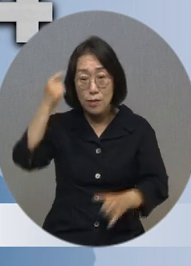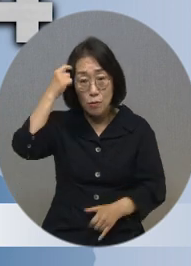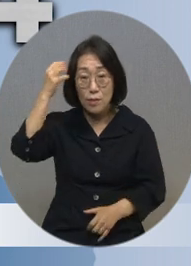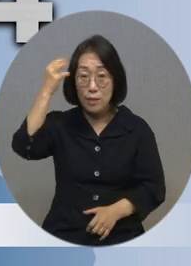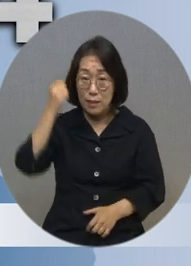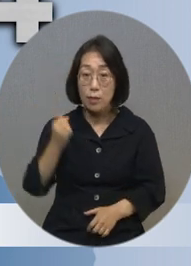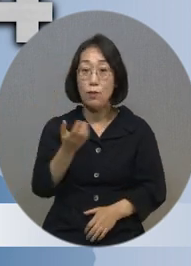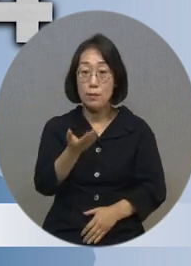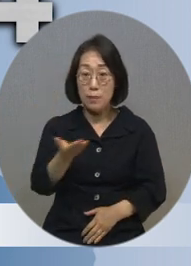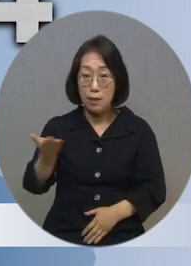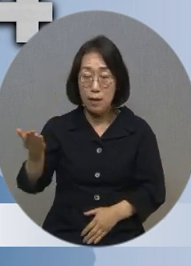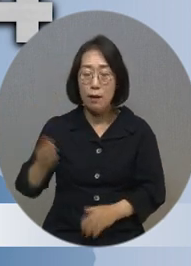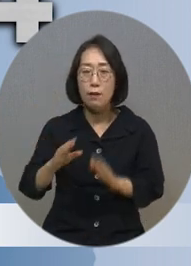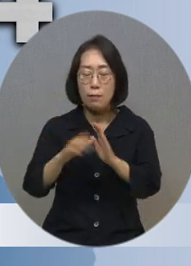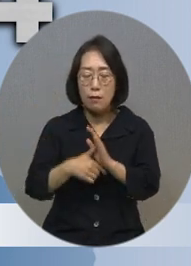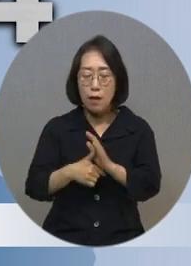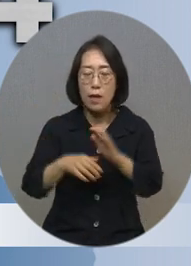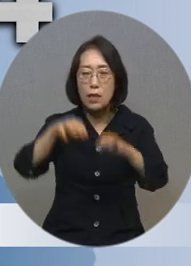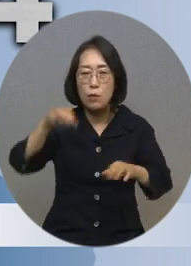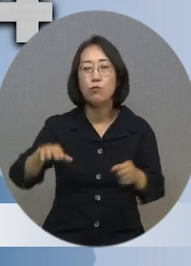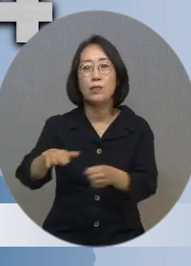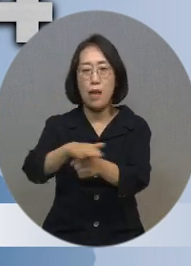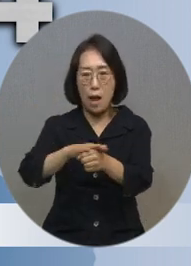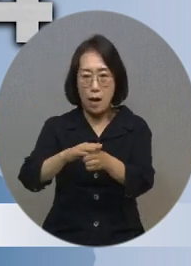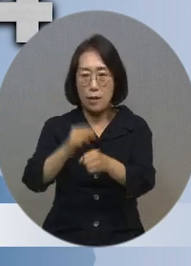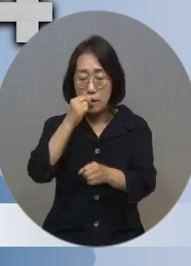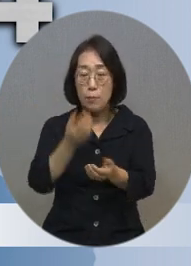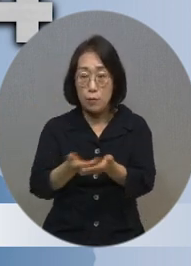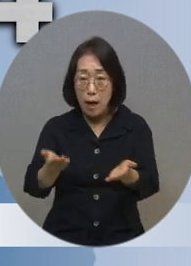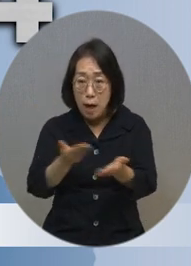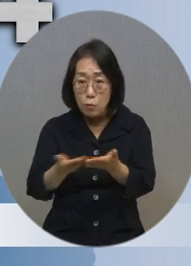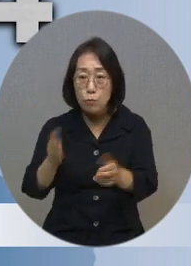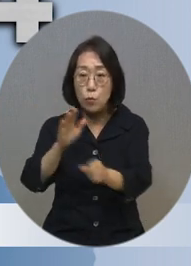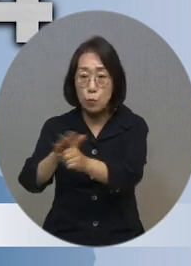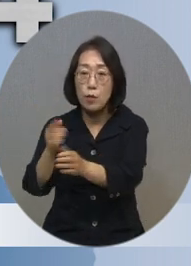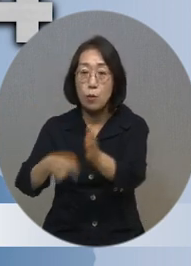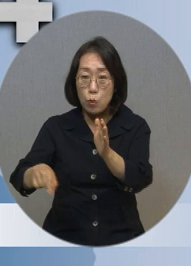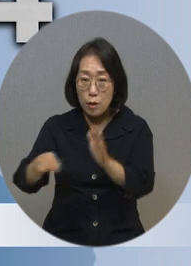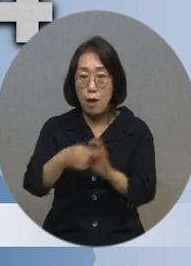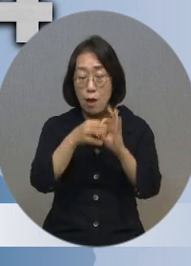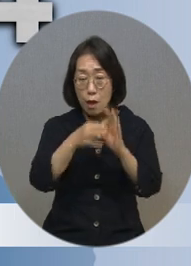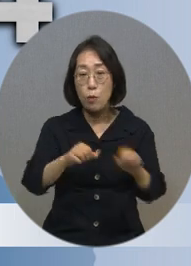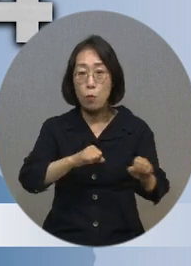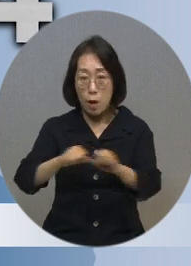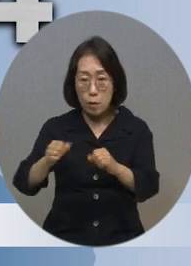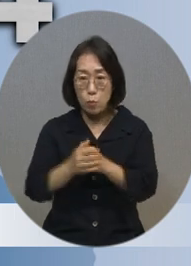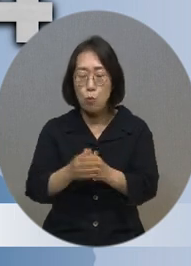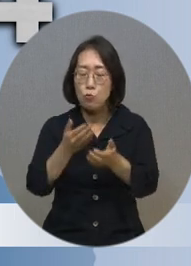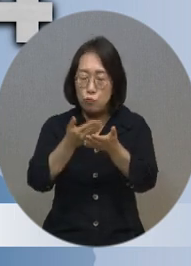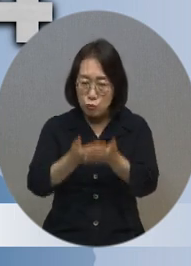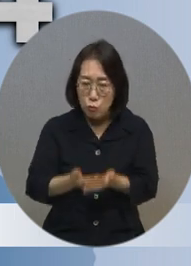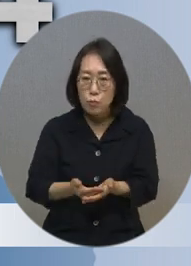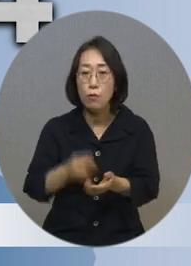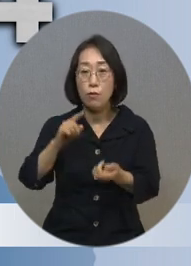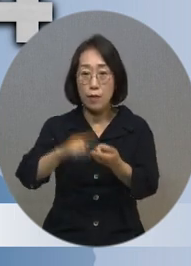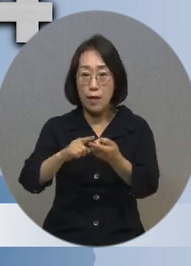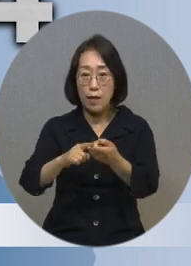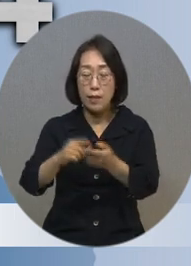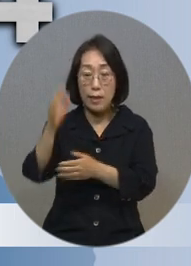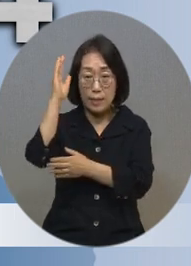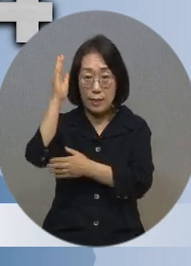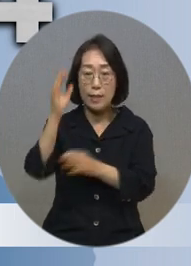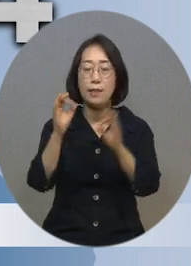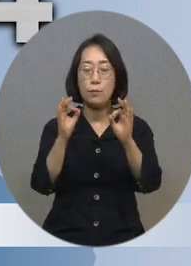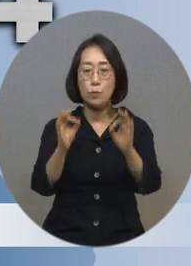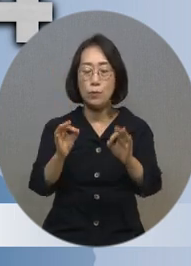기억하시나요 그 당시 이웃 사랑과 생명나눔 정신을 실천하기 위해 이어져 왔던 헌혈의 중요성을 기억하기 위한 목소리